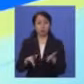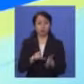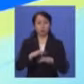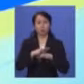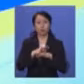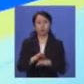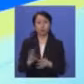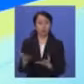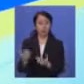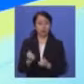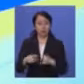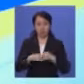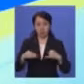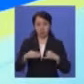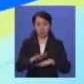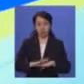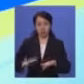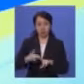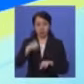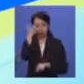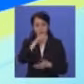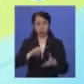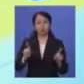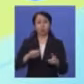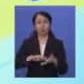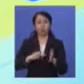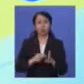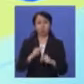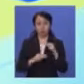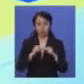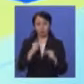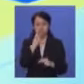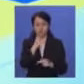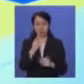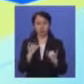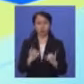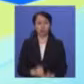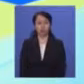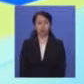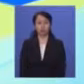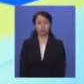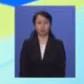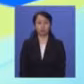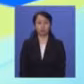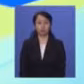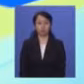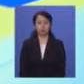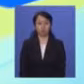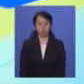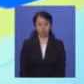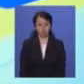участках города проводится изъятие земель в этом году и что там планируется построить, смотрите в нашем следующем материале.